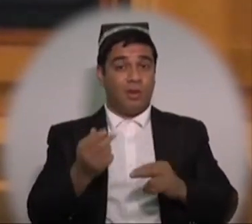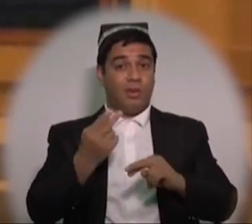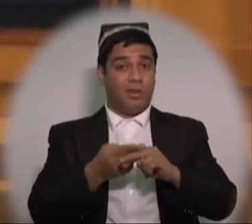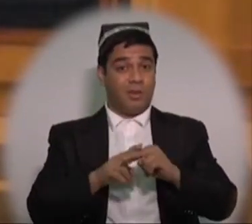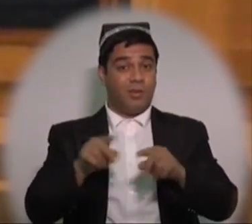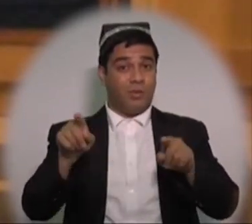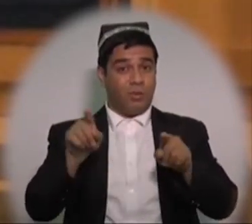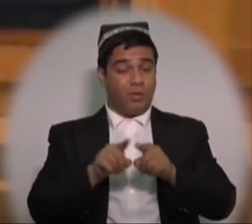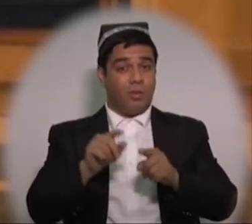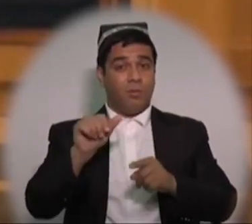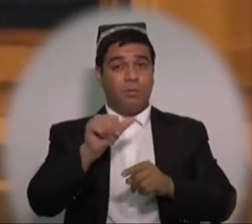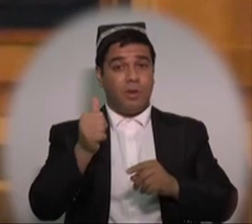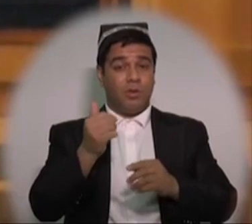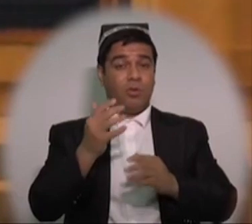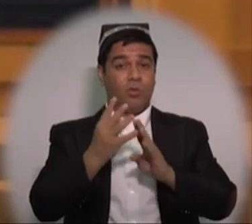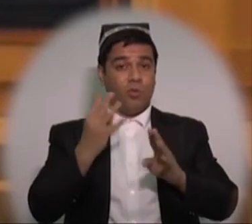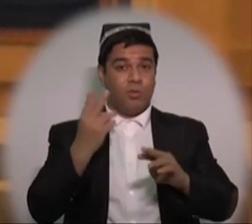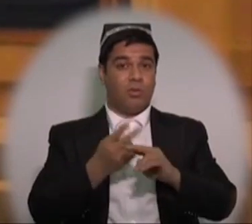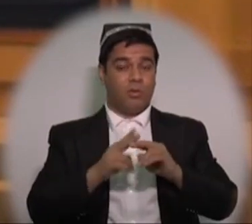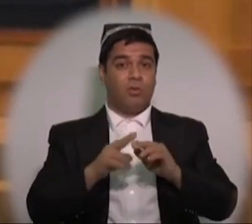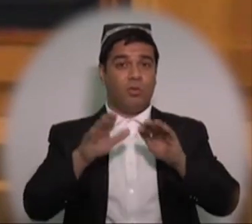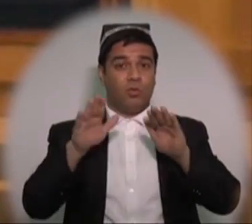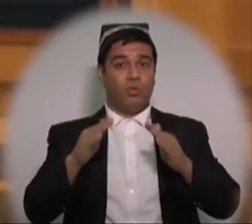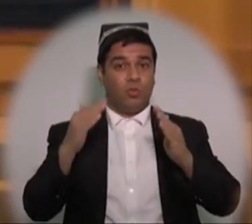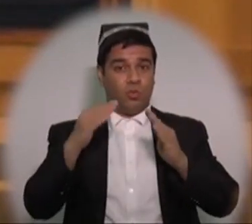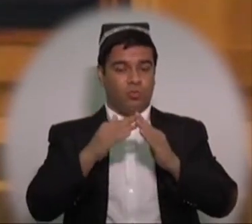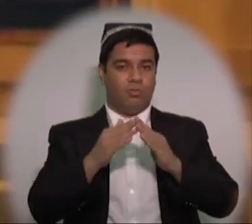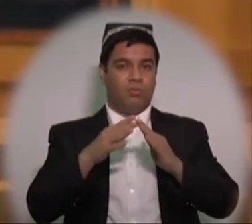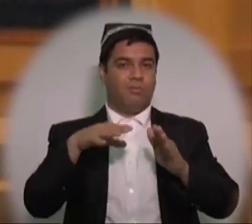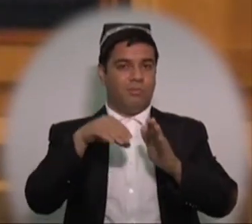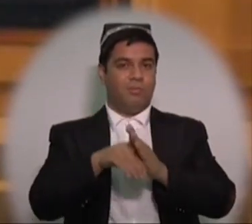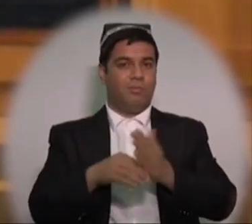Ana shularni bosh ro'yxatida maskan turar joy turibdi.